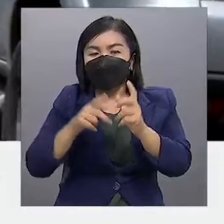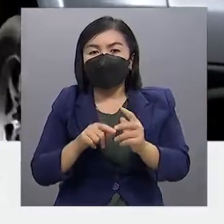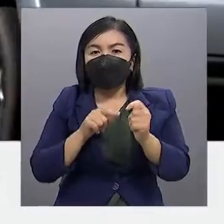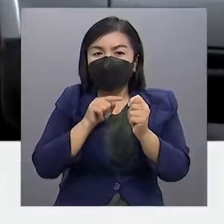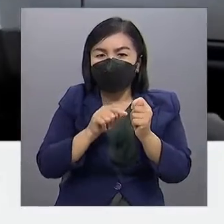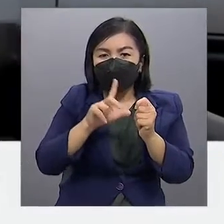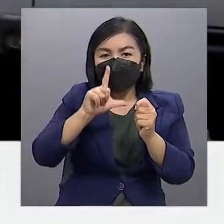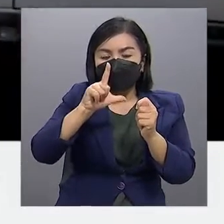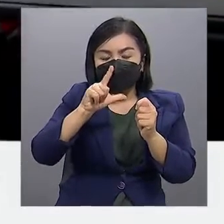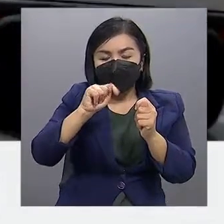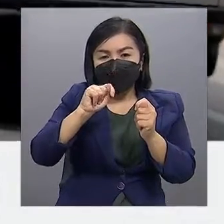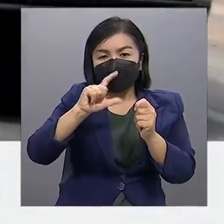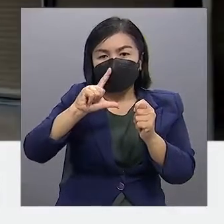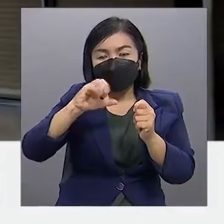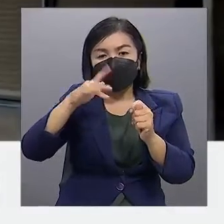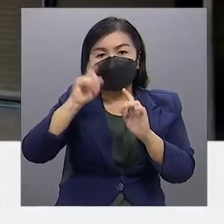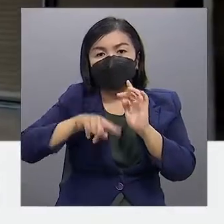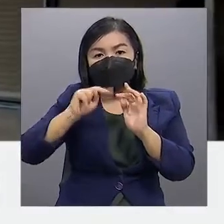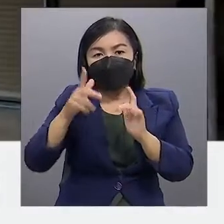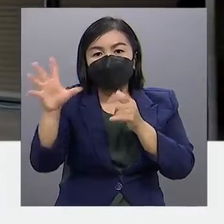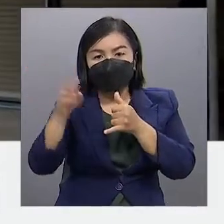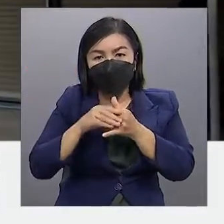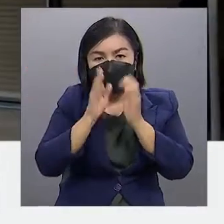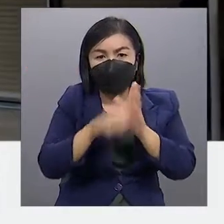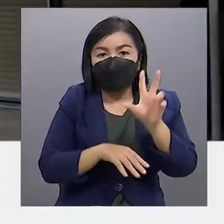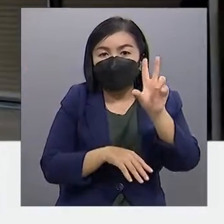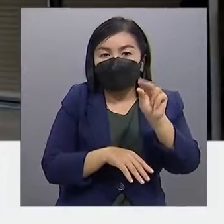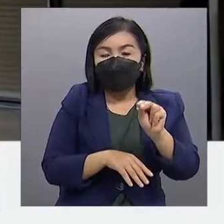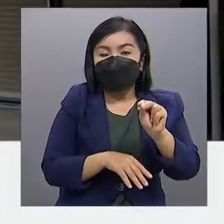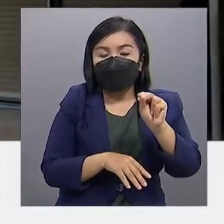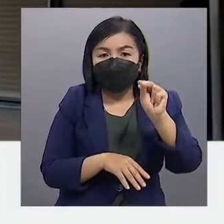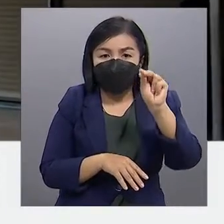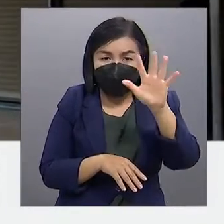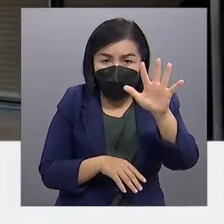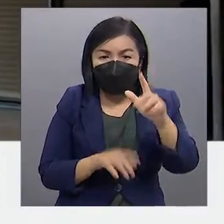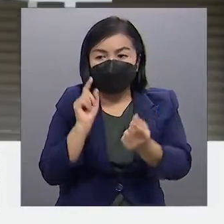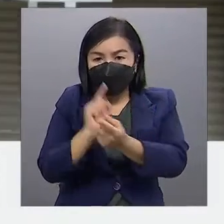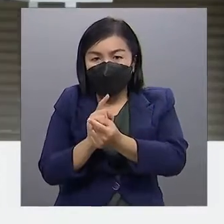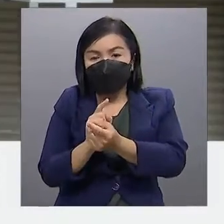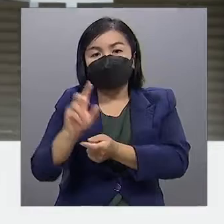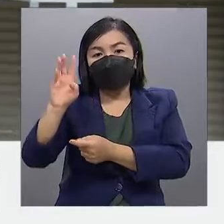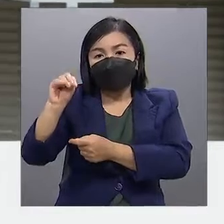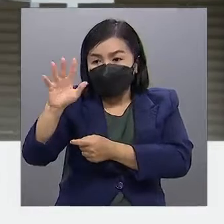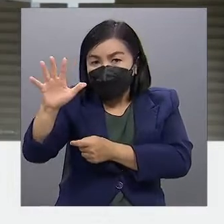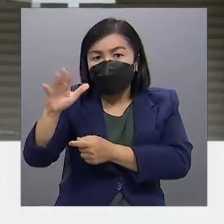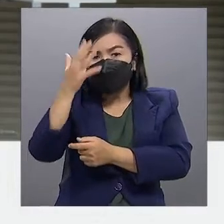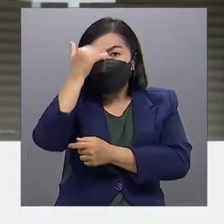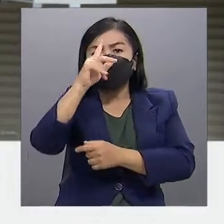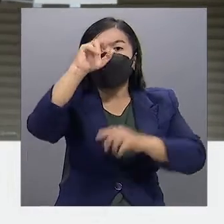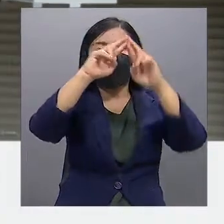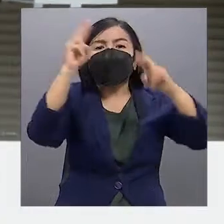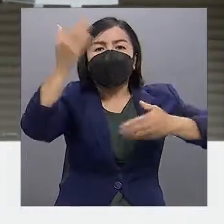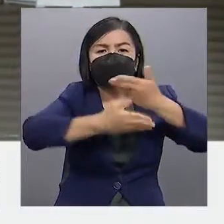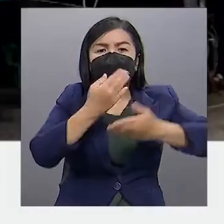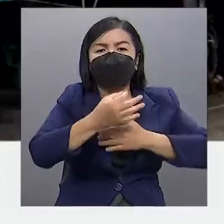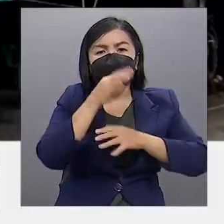35คนและที่อำเภอคลองท่อมอีก 45คนเป็นผลจากพลาสเตอร์แม่ค้าขายอาหารทะเลในตลาด